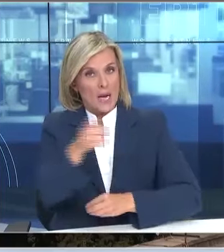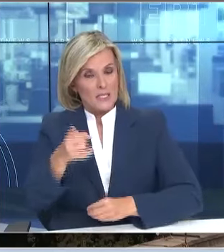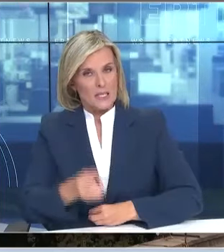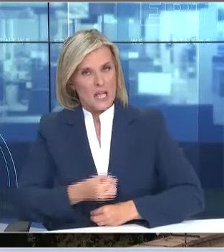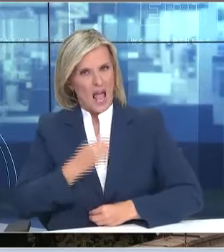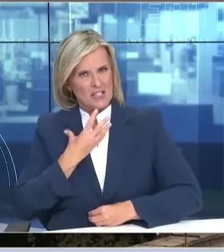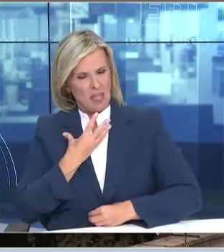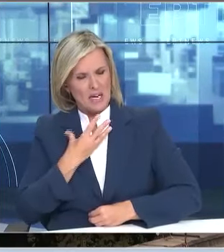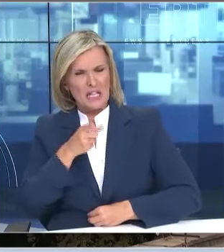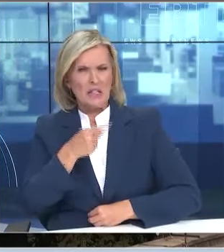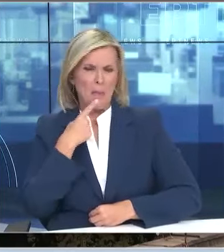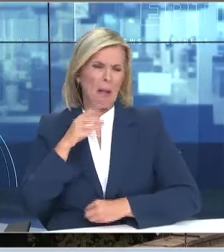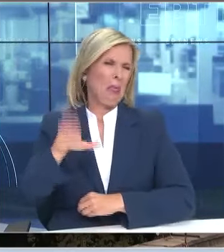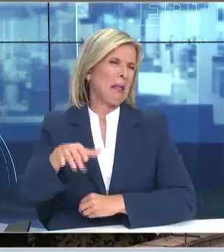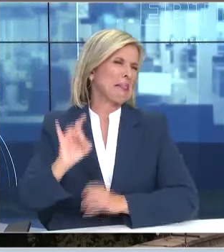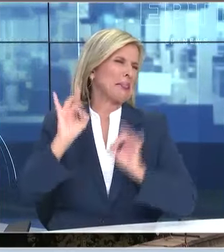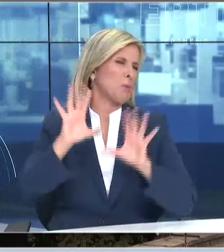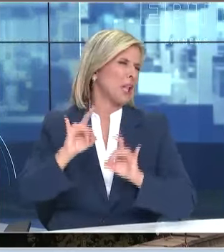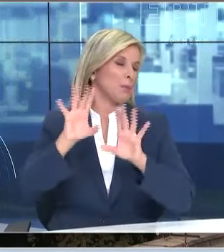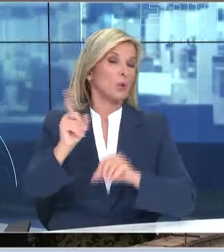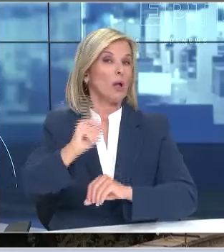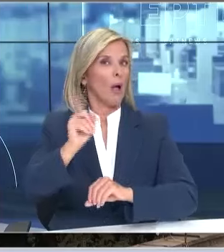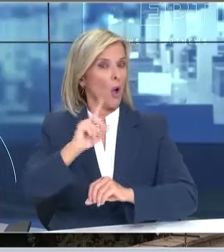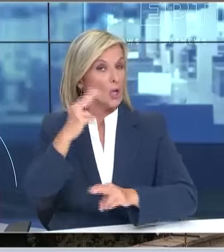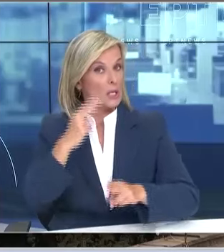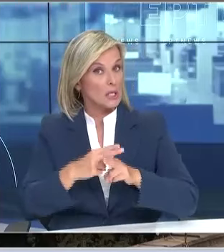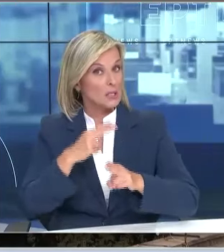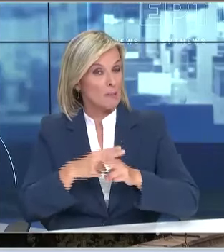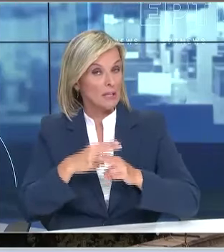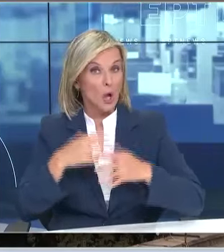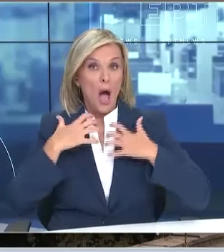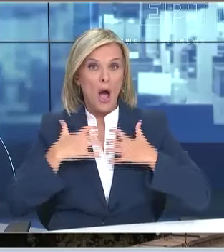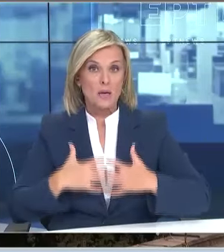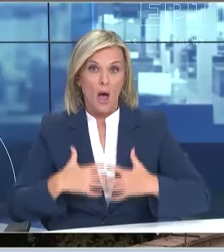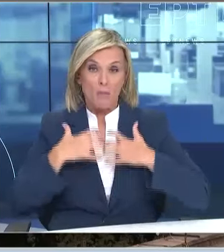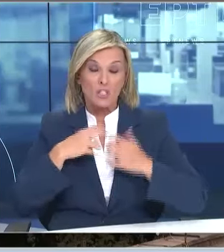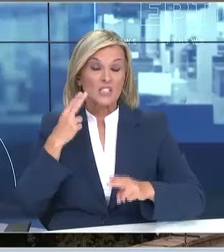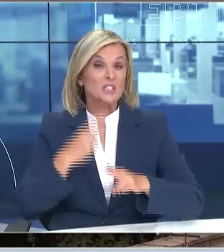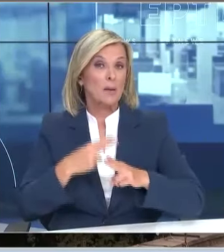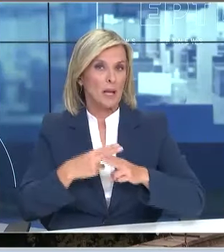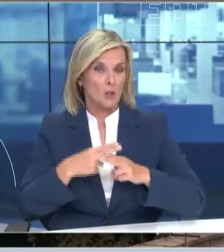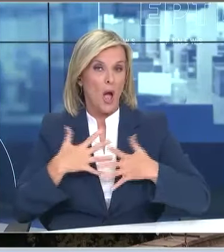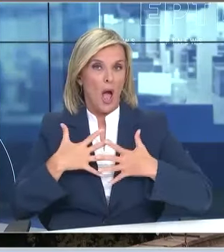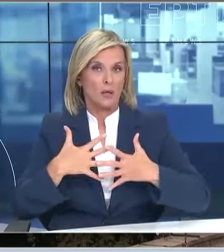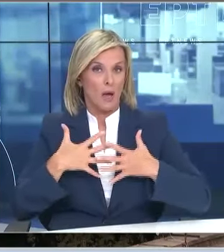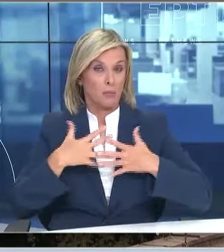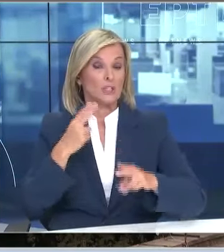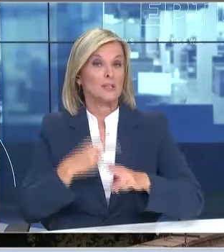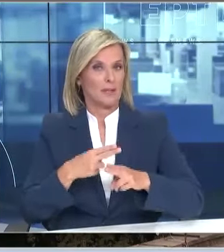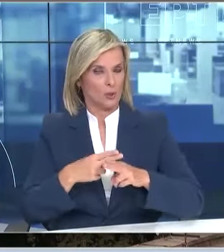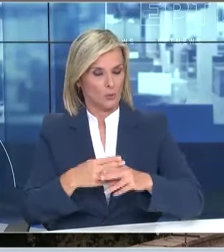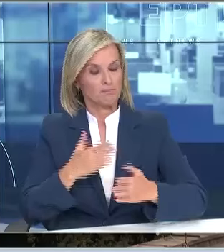τον θεράποντα γιατρό, ειδικά αν είναι γνωσμένο το αναπνευστικό μας θέμα. Κύριε